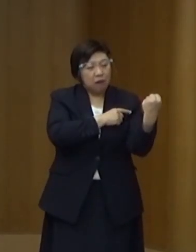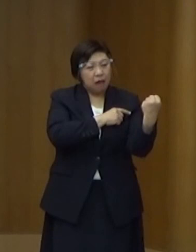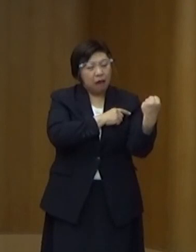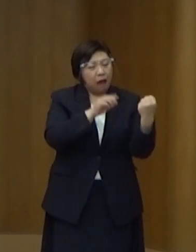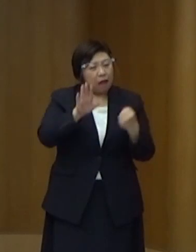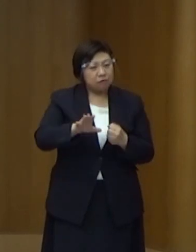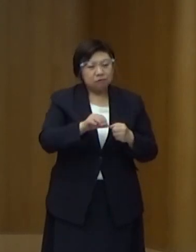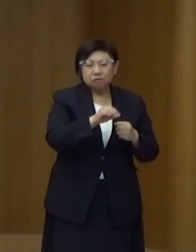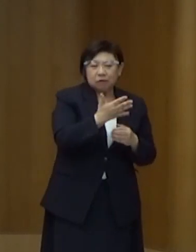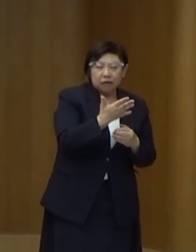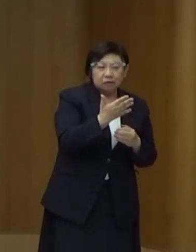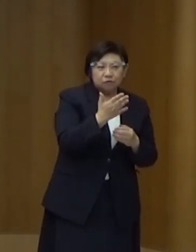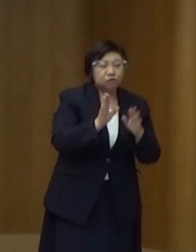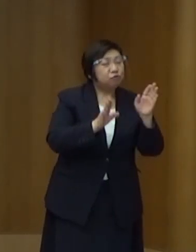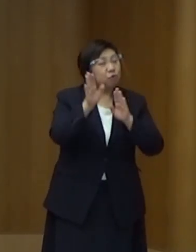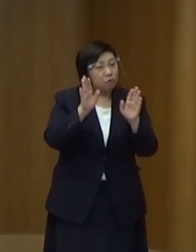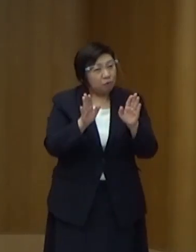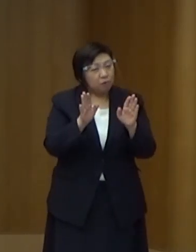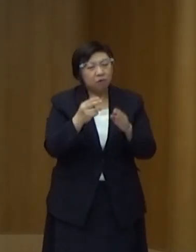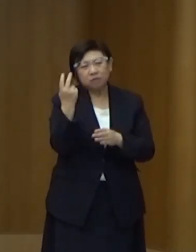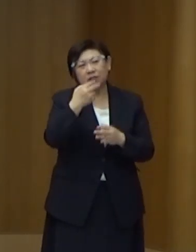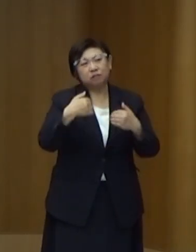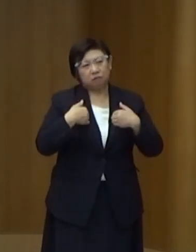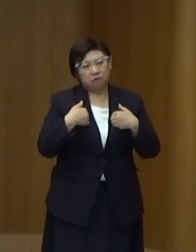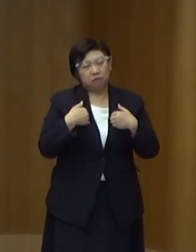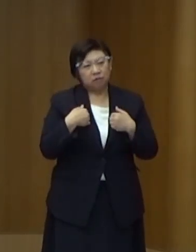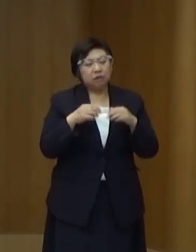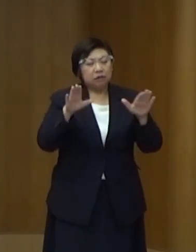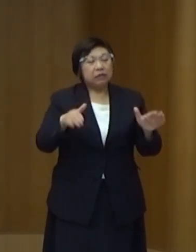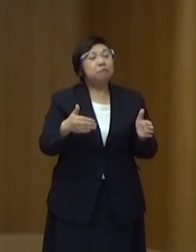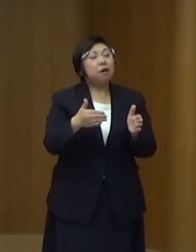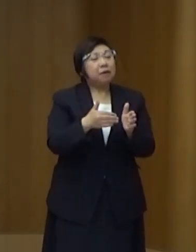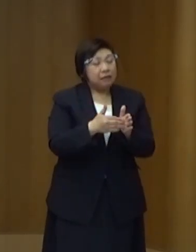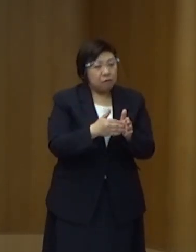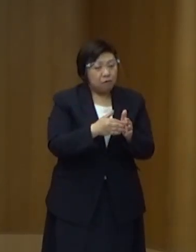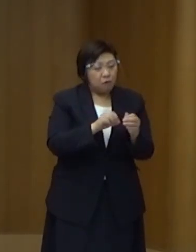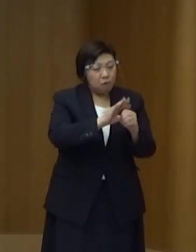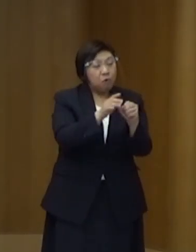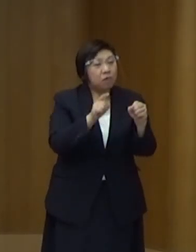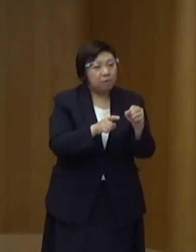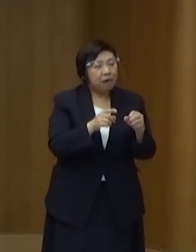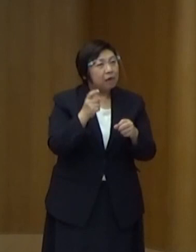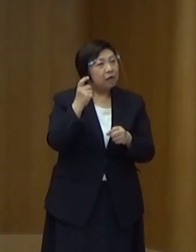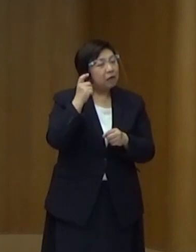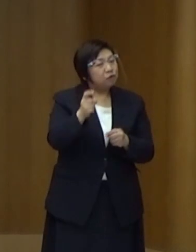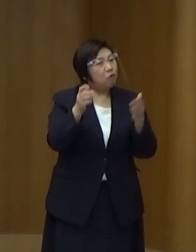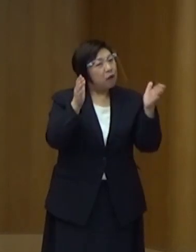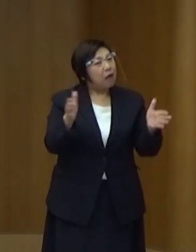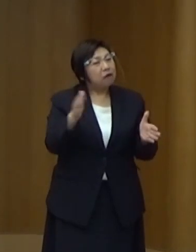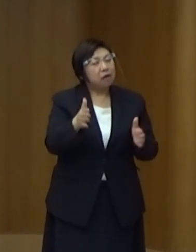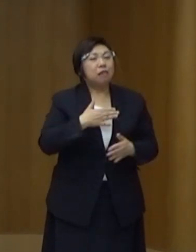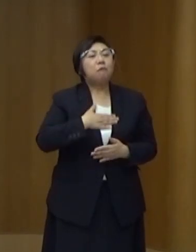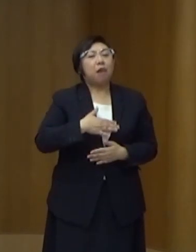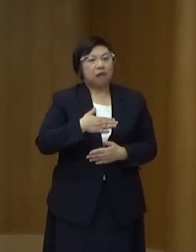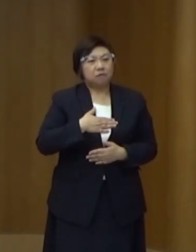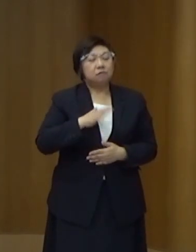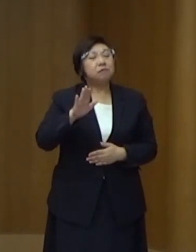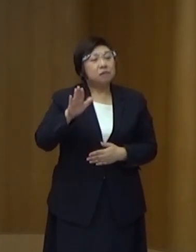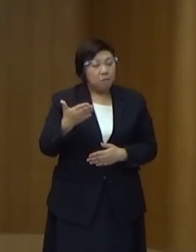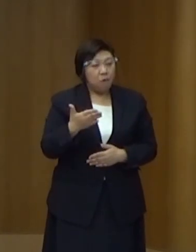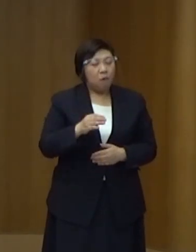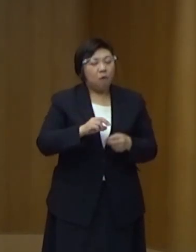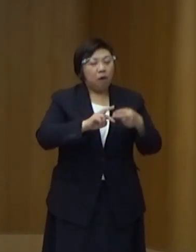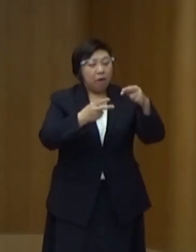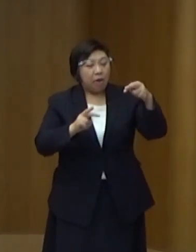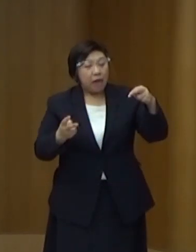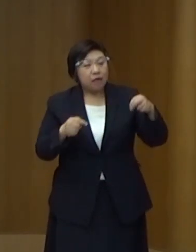で、一般的にはその、既存株だと10日で退院をしてくるんですけれども、変異株の場合2回の陽